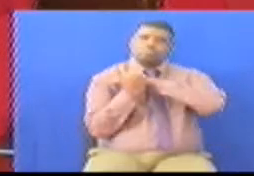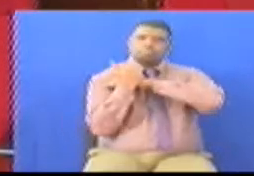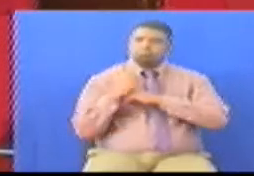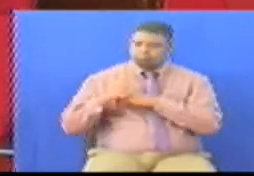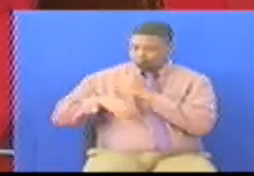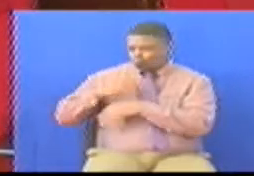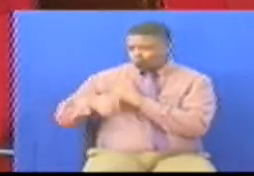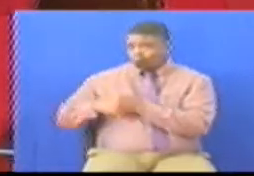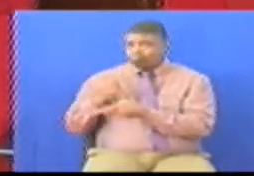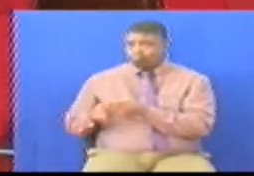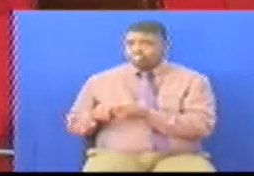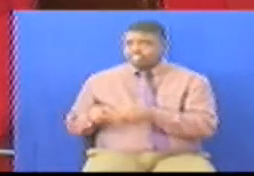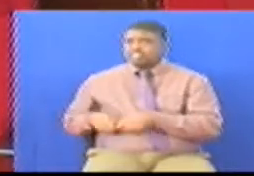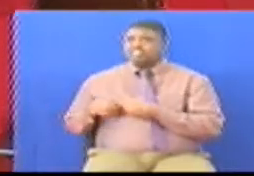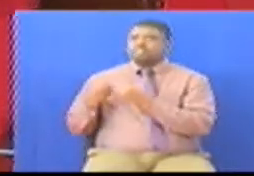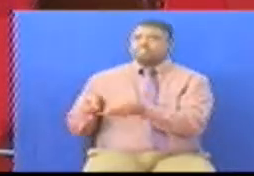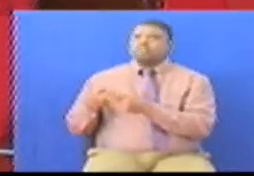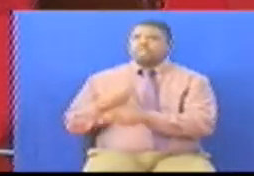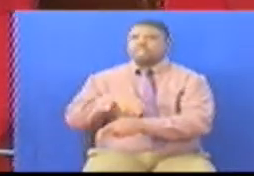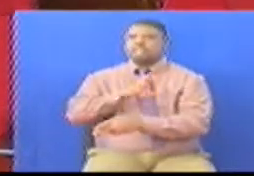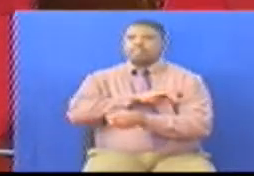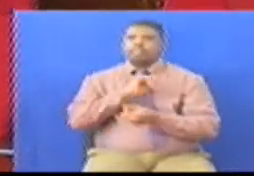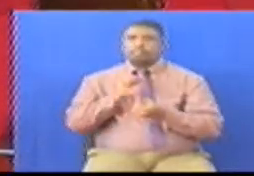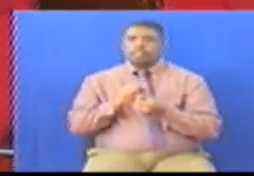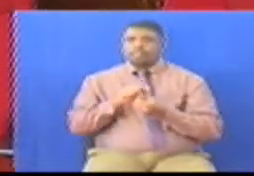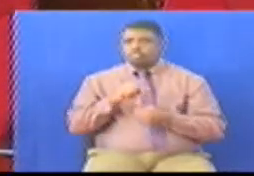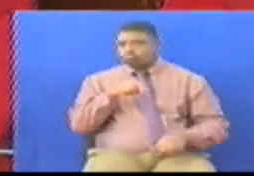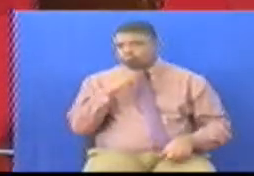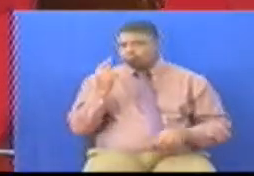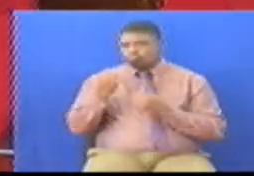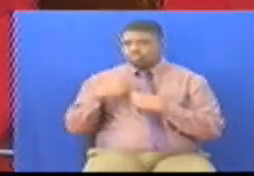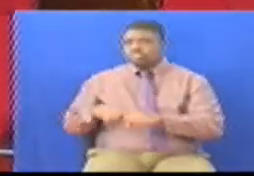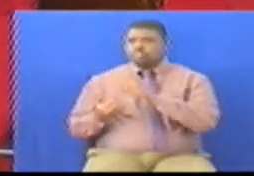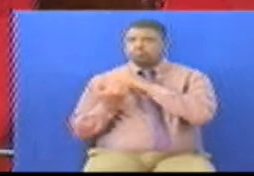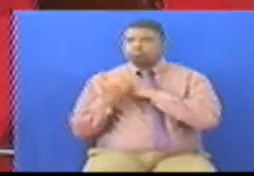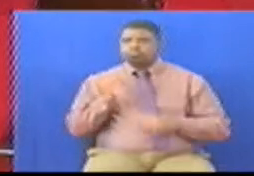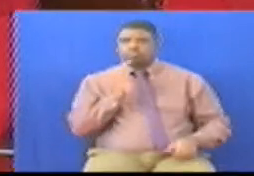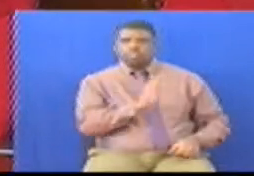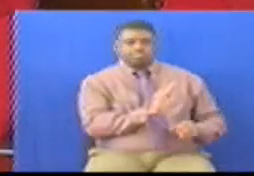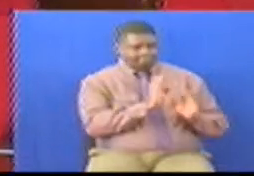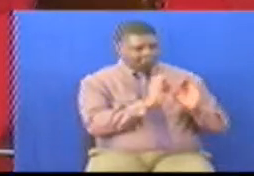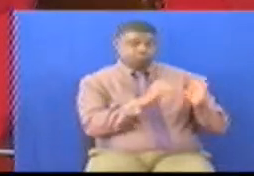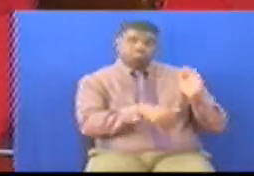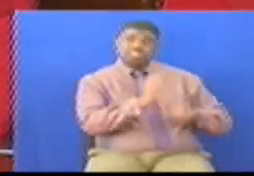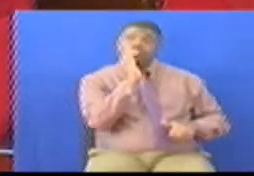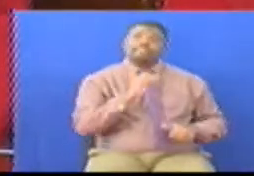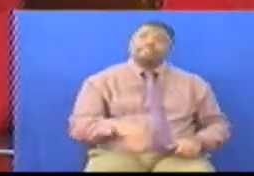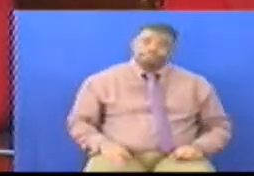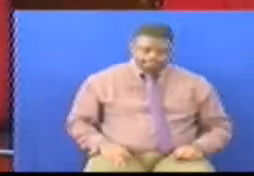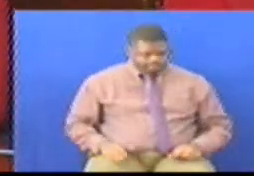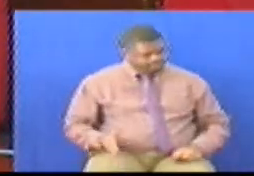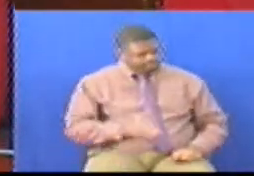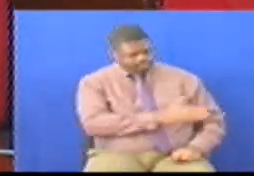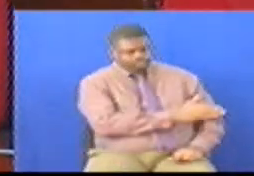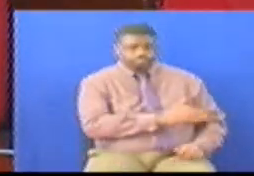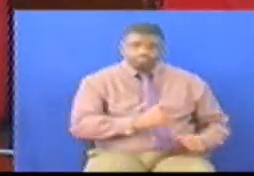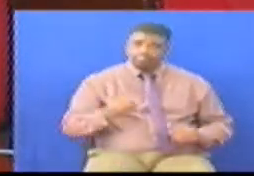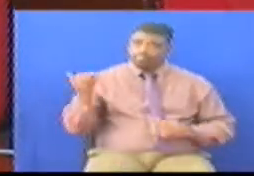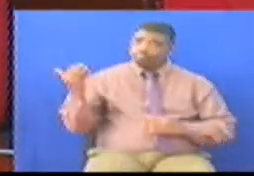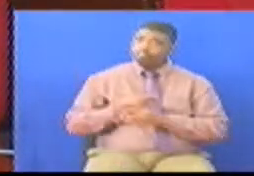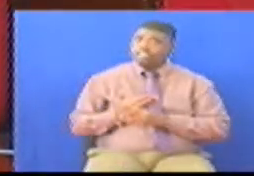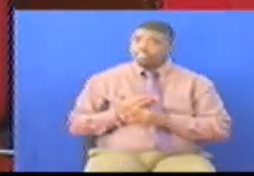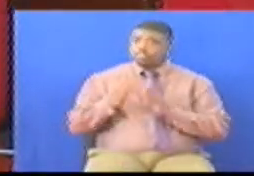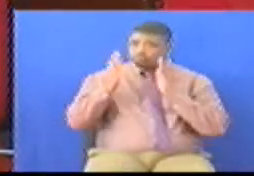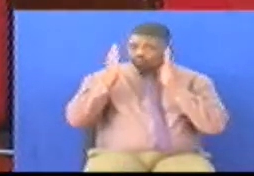ziwe na zipewe rasilimali ya kutosha kutekeleza majukumu yake kwa ufanisi. Namba 13, Benki Kuu Tanzania